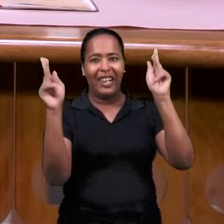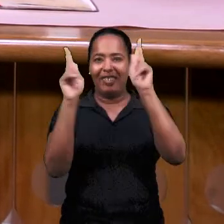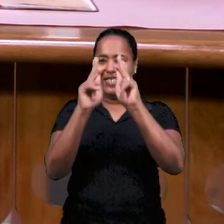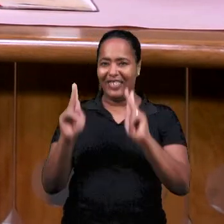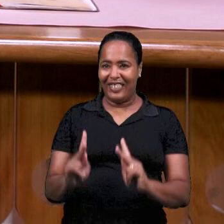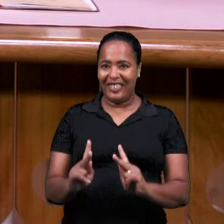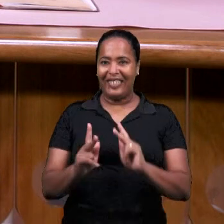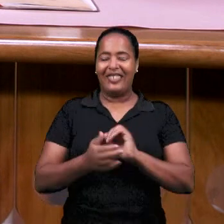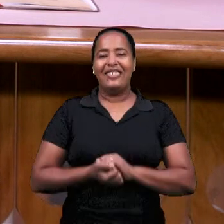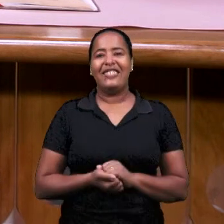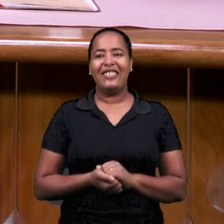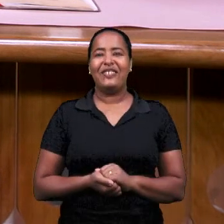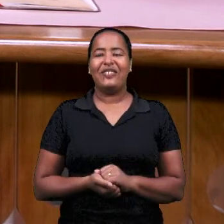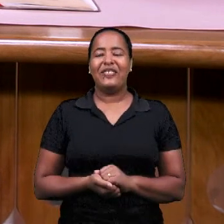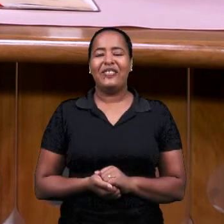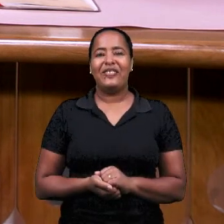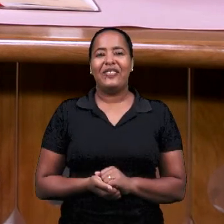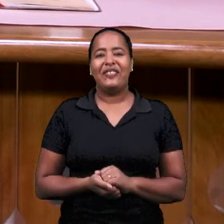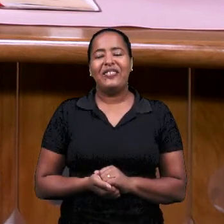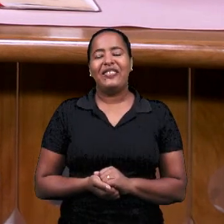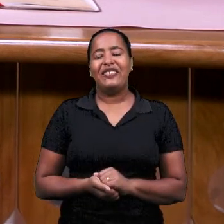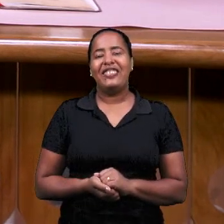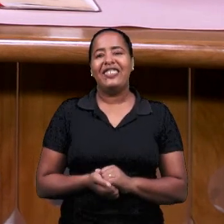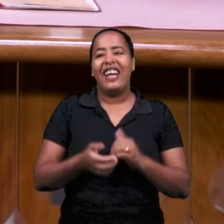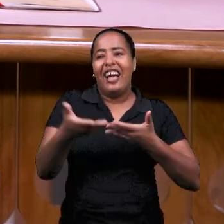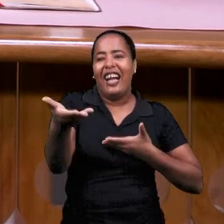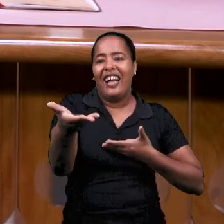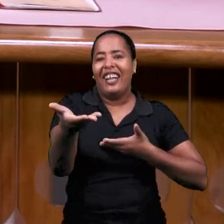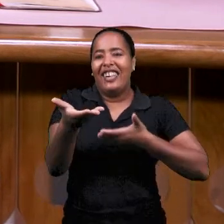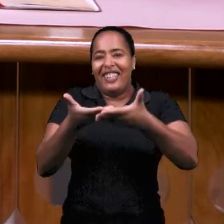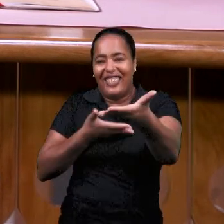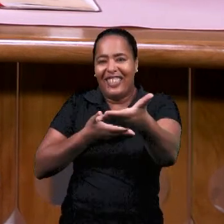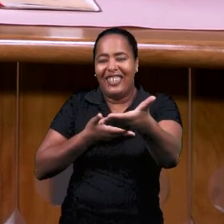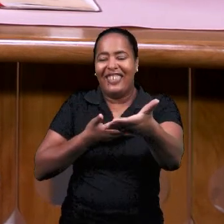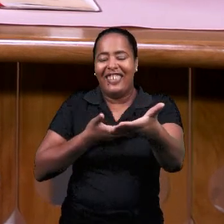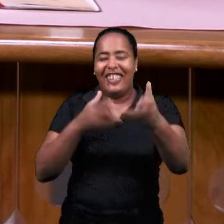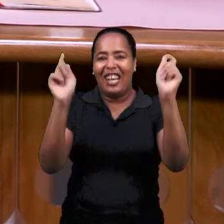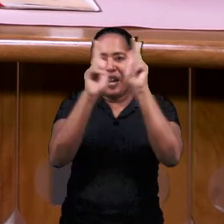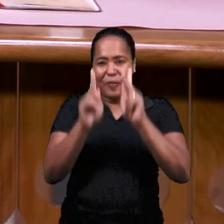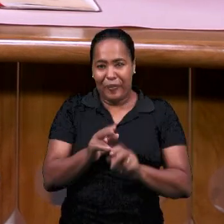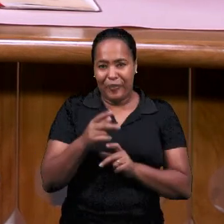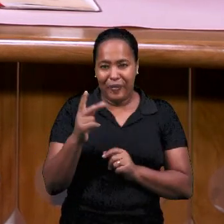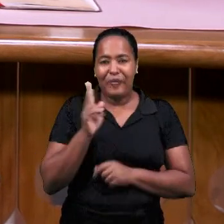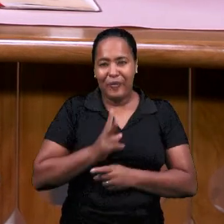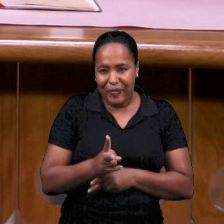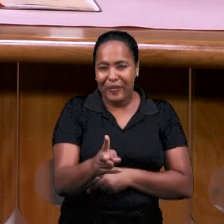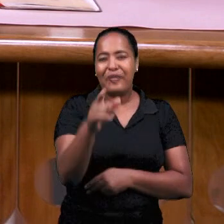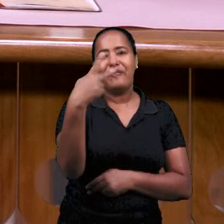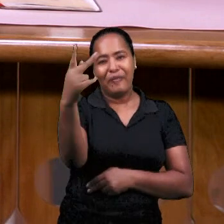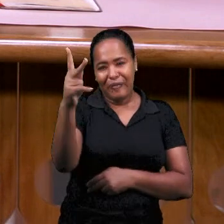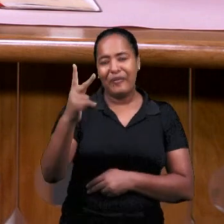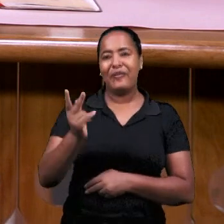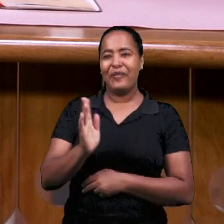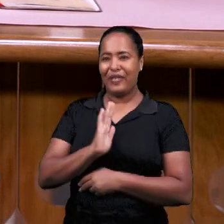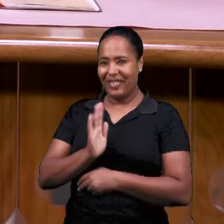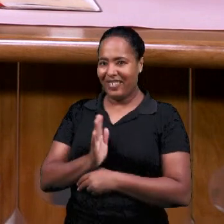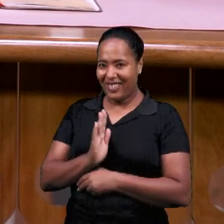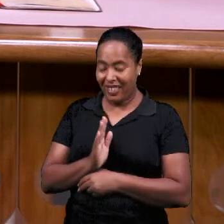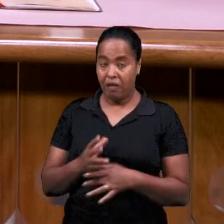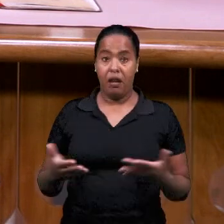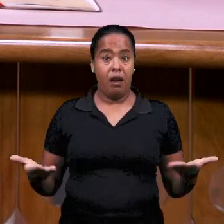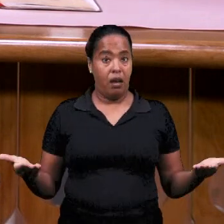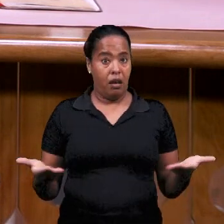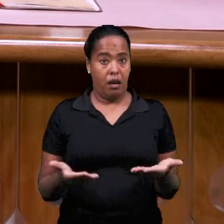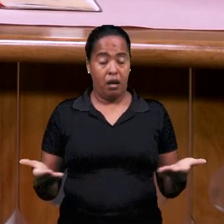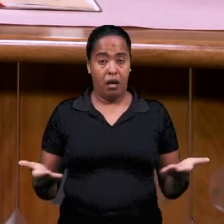La paix du Seigneur, nous sommes en train de rétribuer cette paix, je sais qu'elle est toujours dans ton cœur.